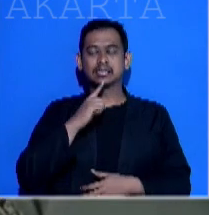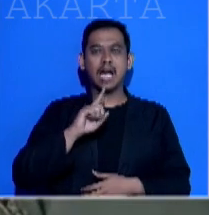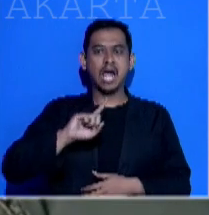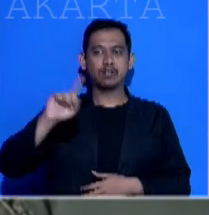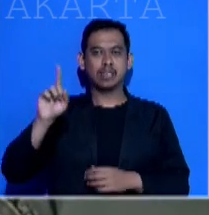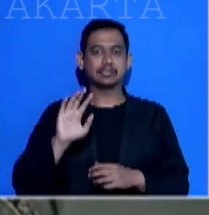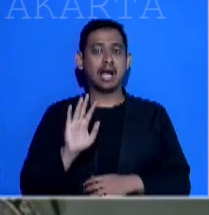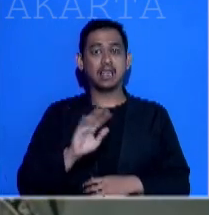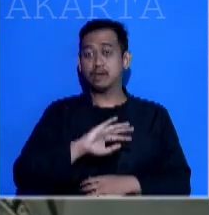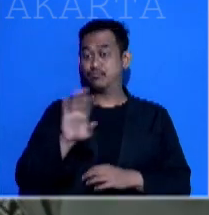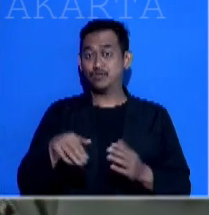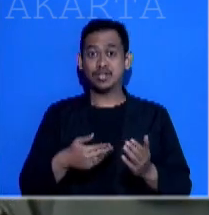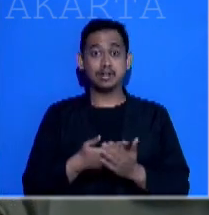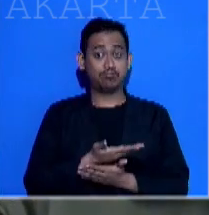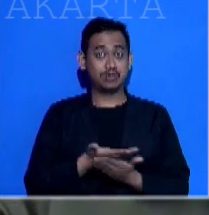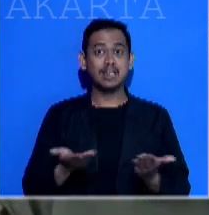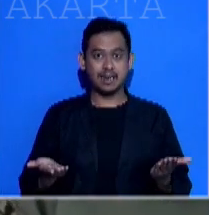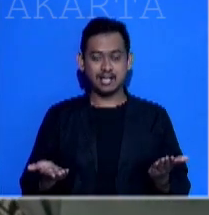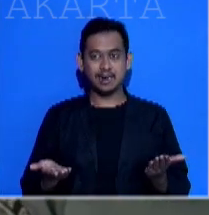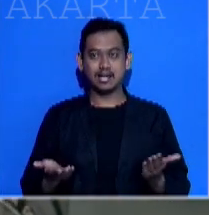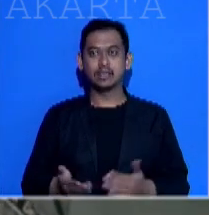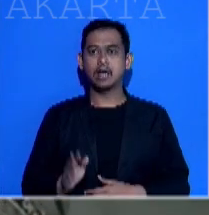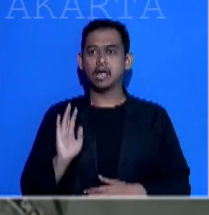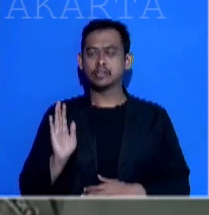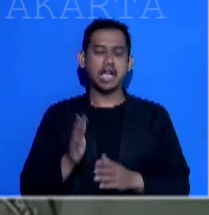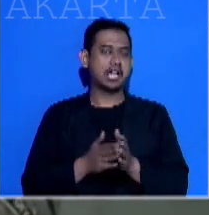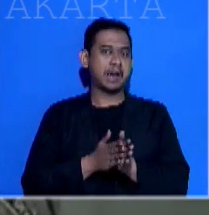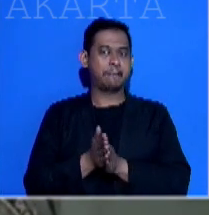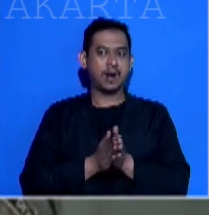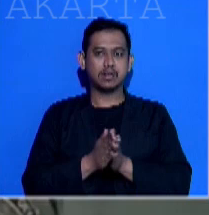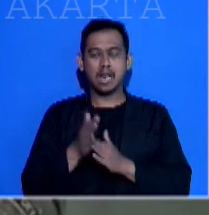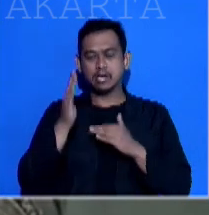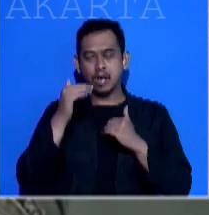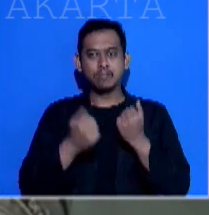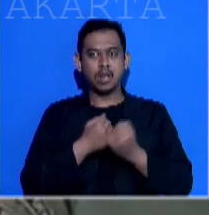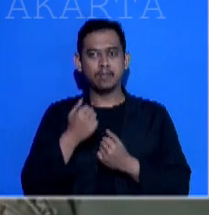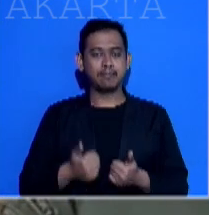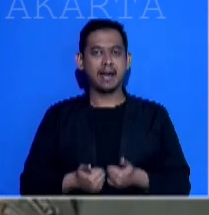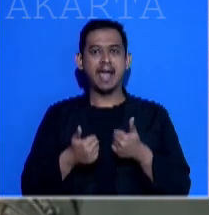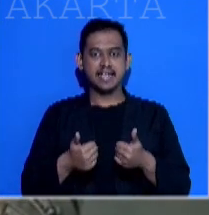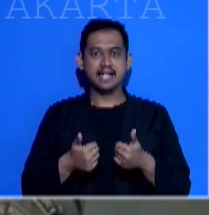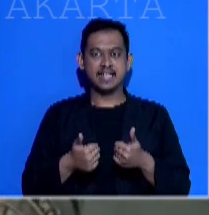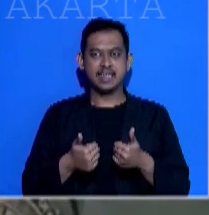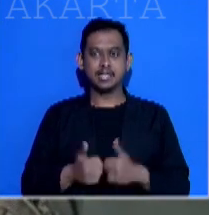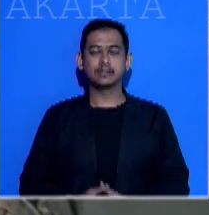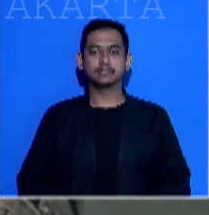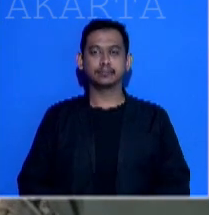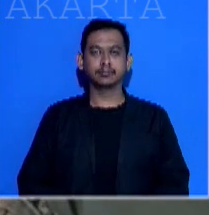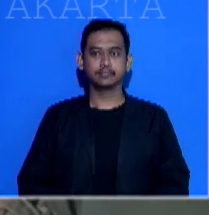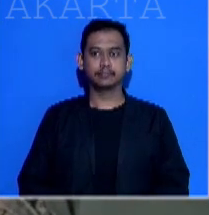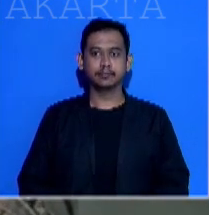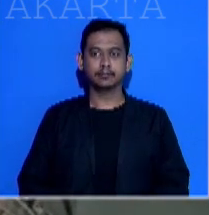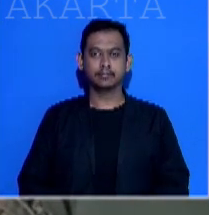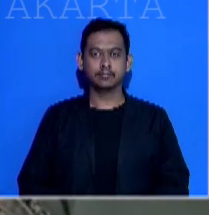mereka juga akan motivasi untuk berkembang lebih baik mengikuti pendidikan yang ada di dalam latihan yang ada di